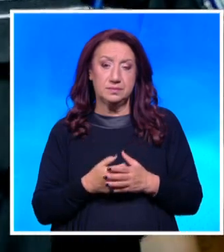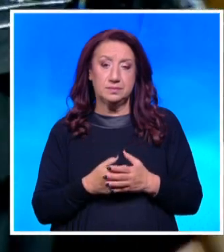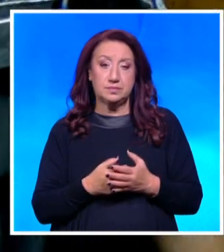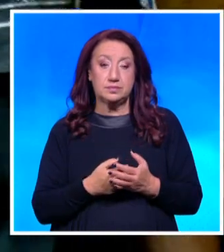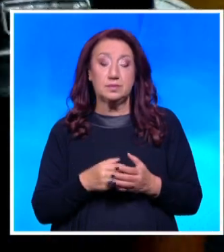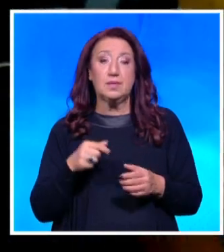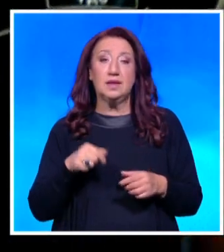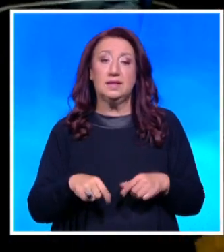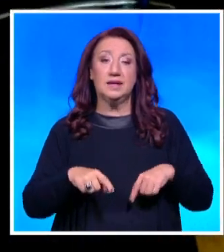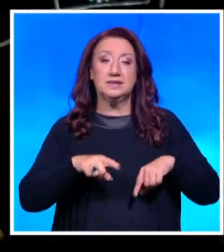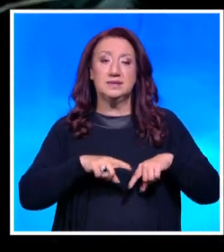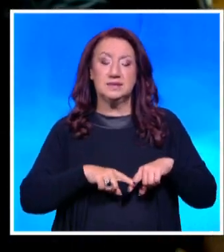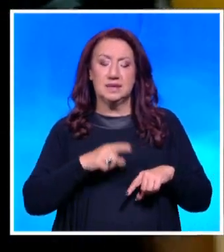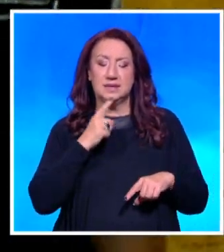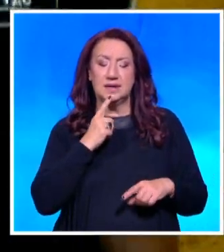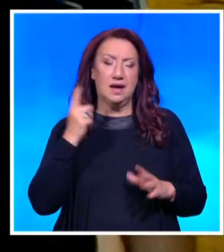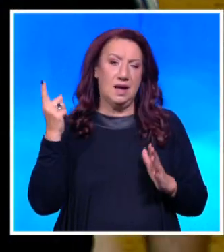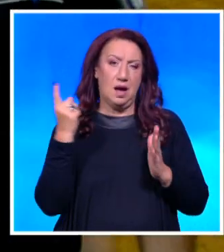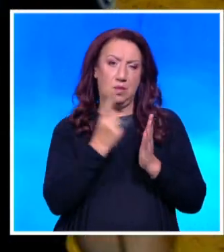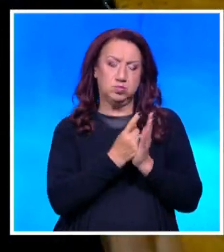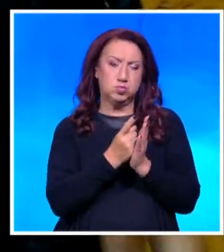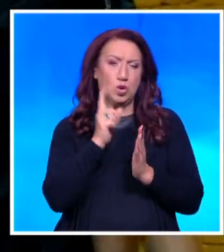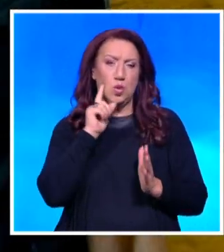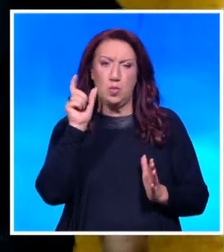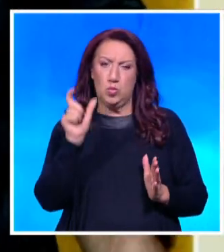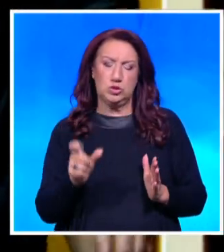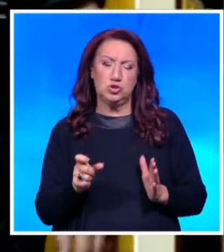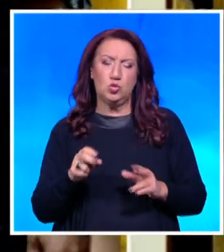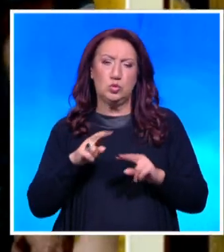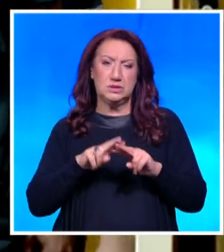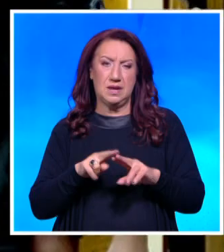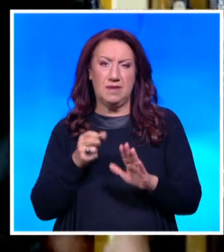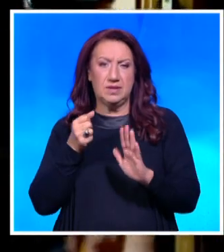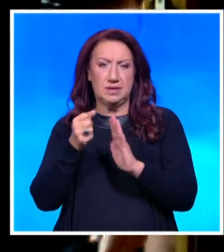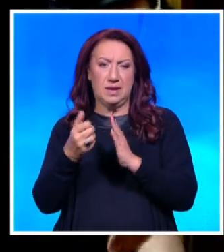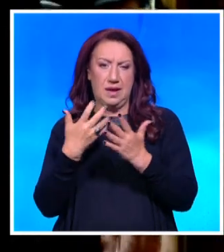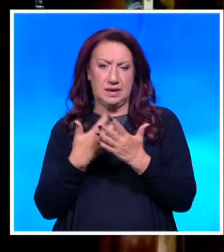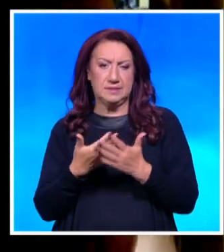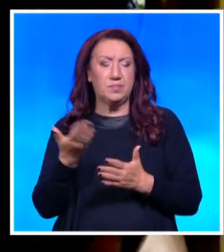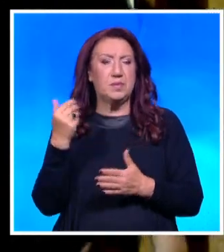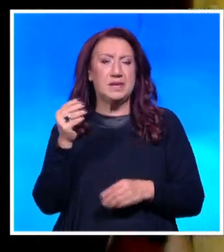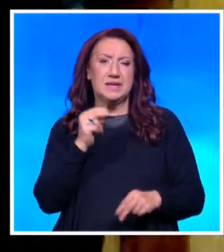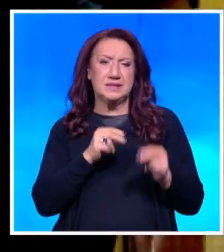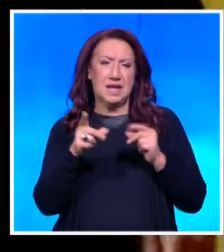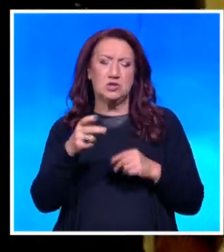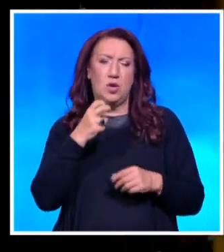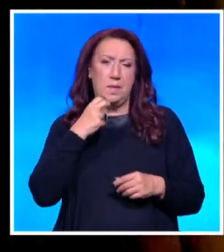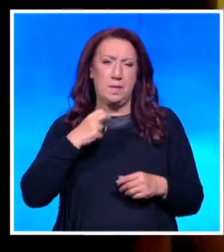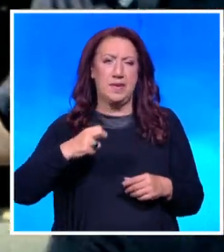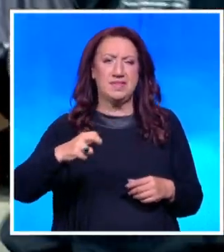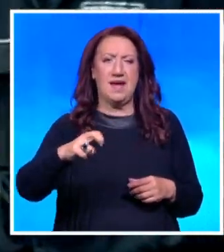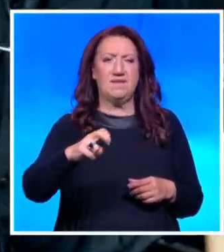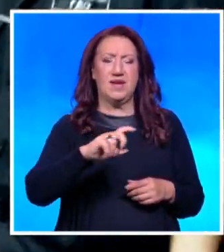отреди обвиняемият Георги Георгиев да остане в ареста. Преди заседанието той подмина журналистите и не отговори на